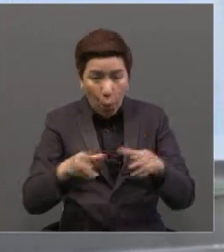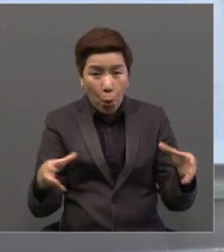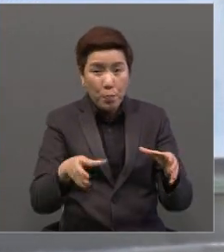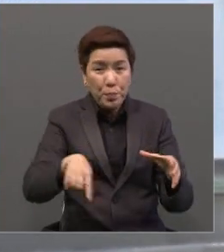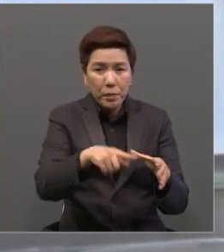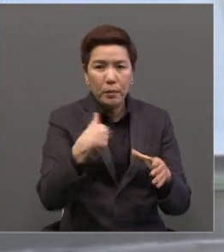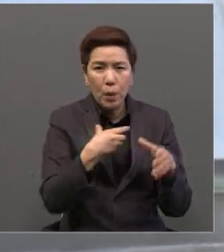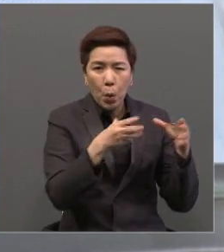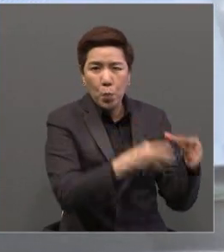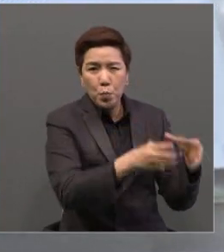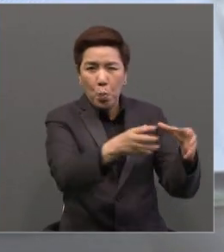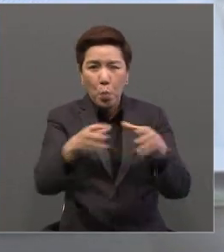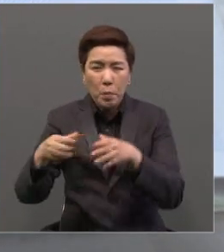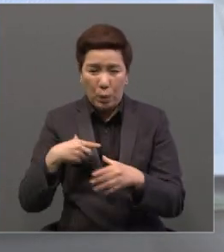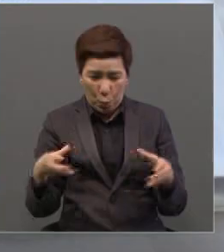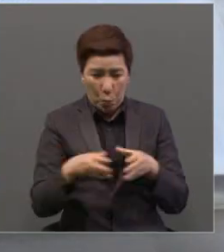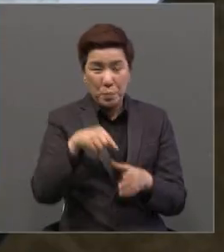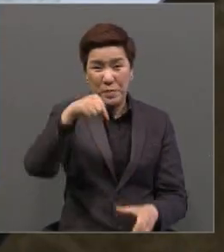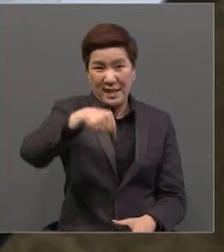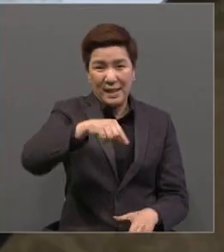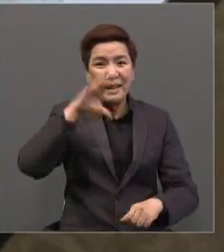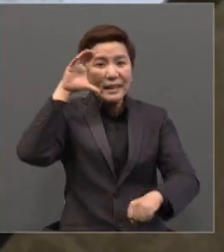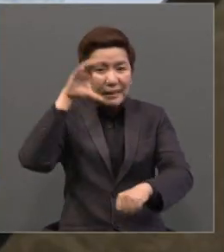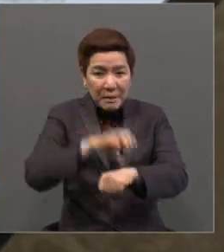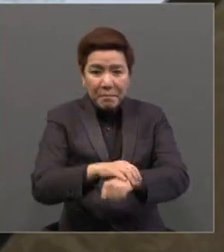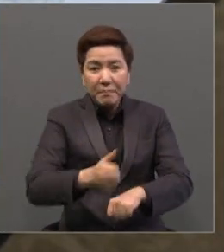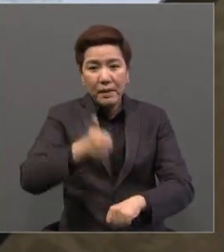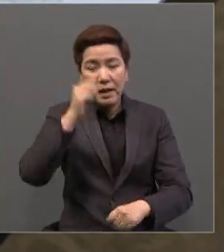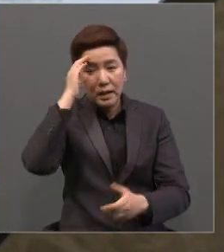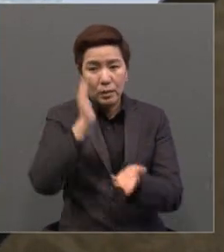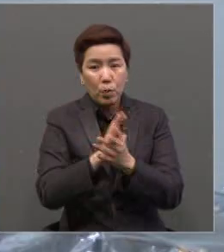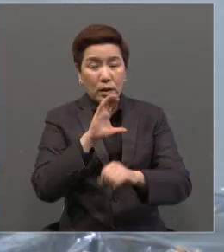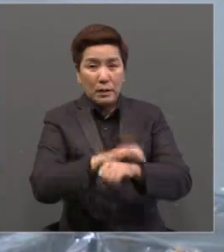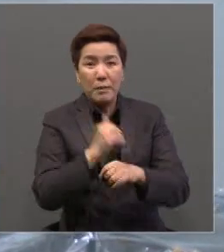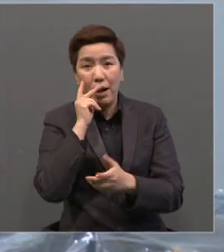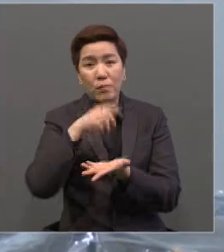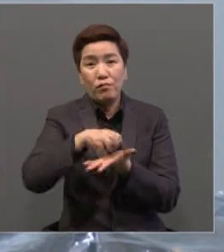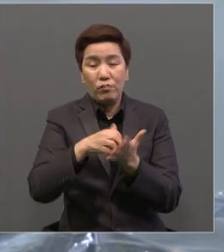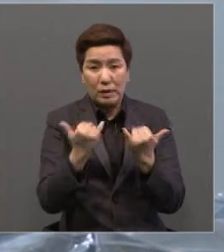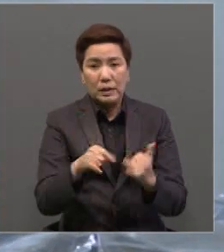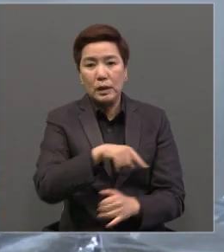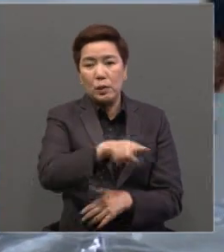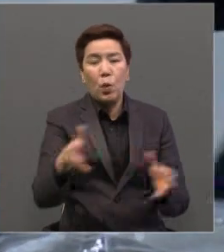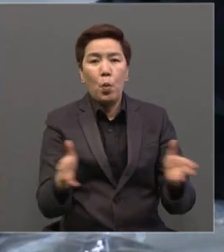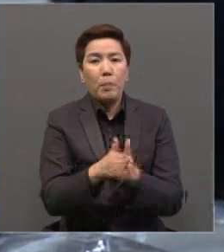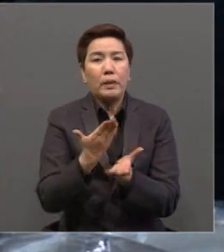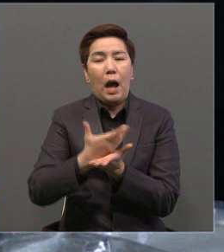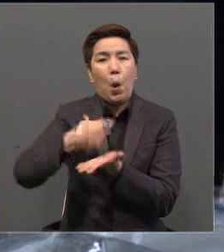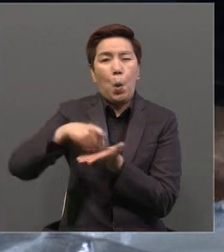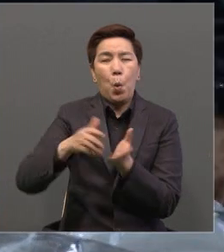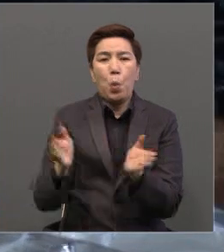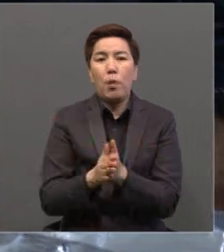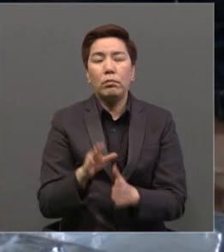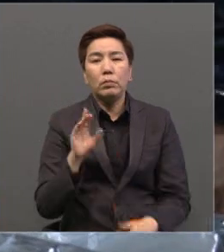แก๊งนี้คือมันมีหลายแก๊งมากนะครับแต่ว่าแก๊งที่วันนี้ทางตำรวจสอทเขาเอามาแถลงข่าวเนี่ยแก๊งนี้โอนทรัพย์สินไปแล้ว